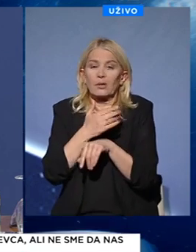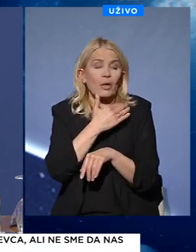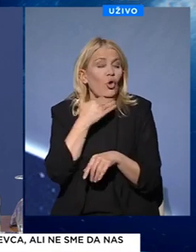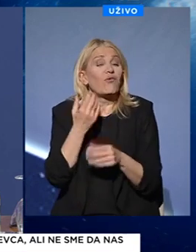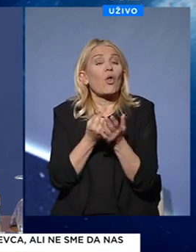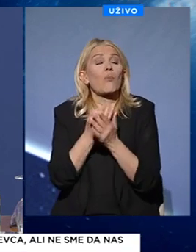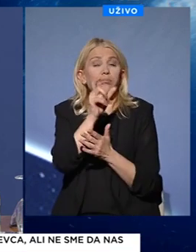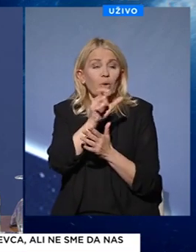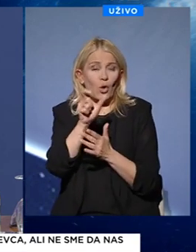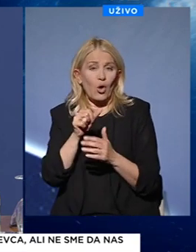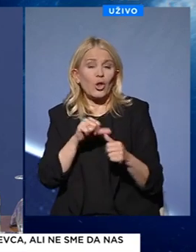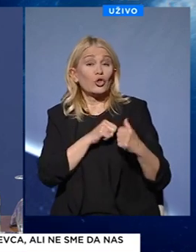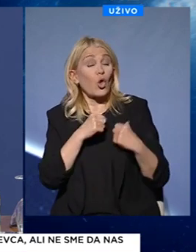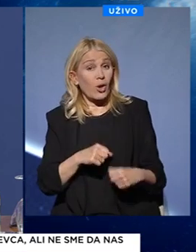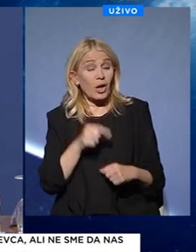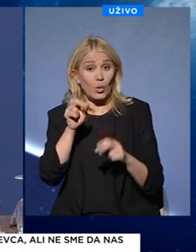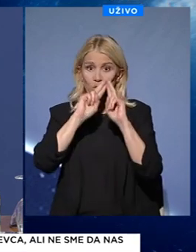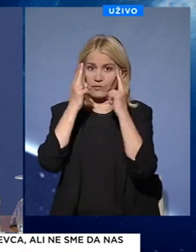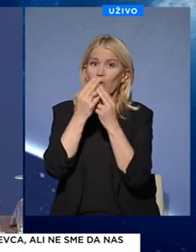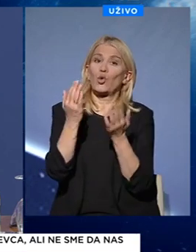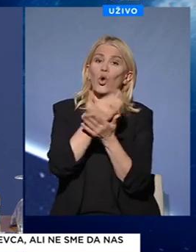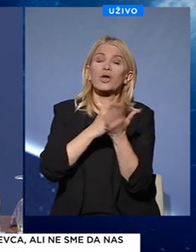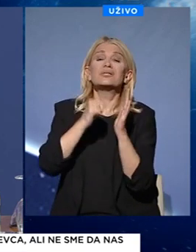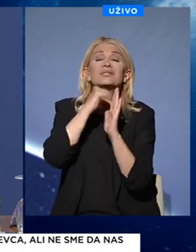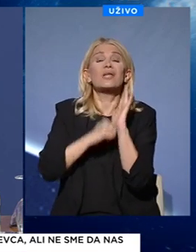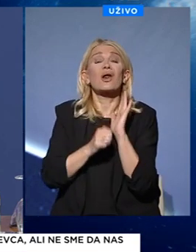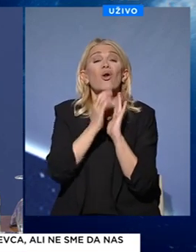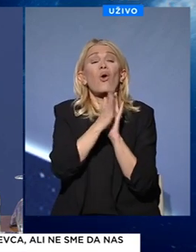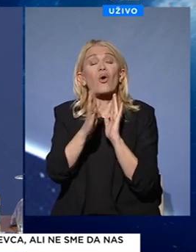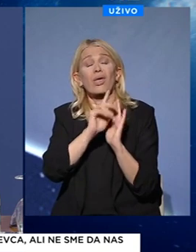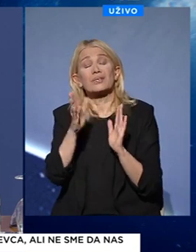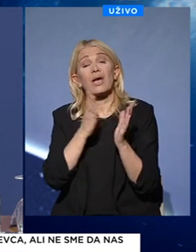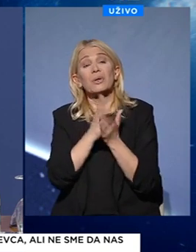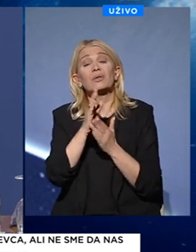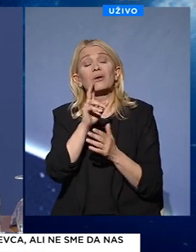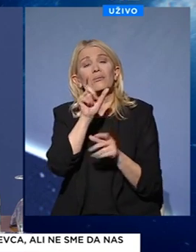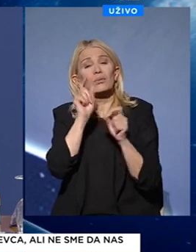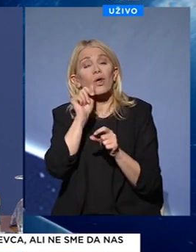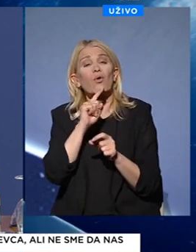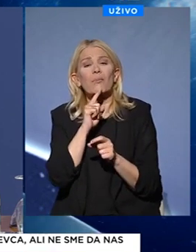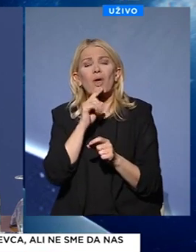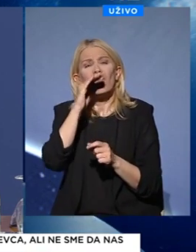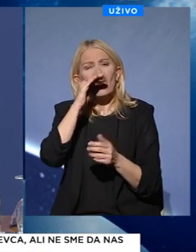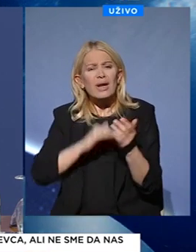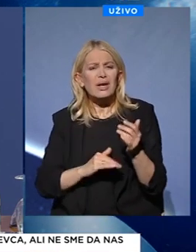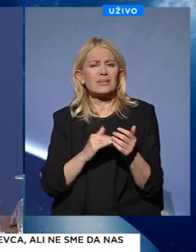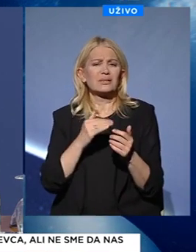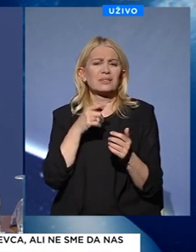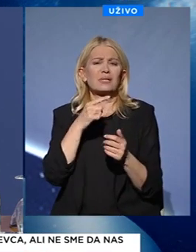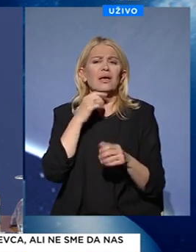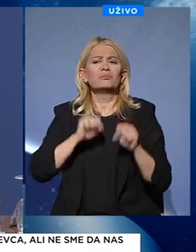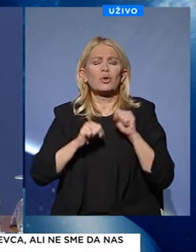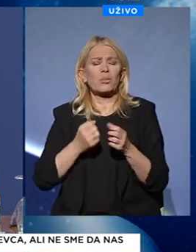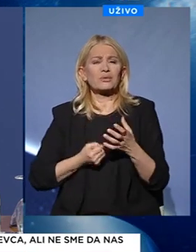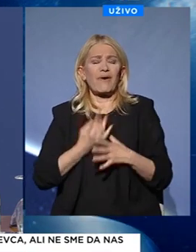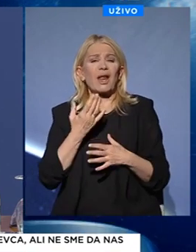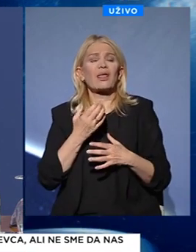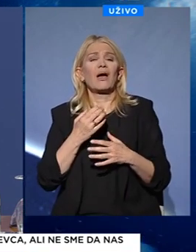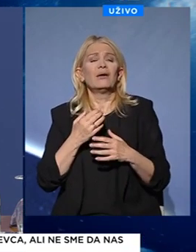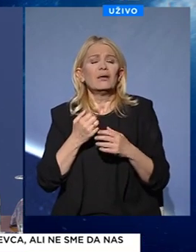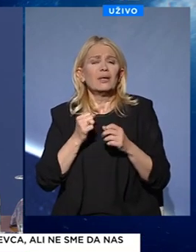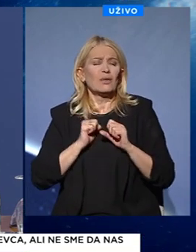broj donora. U svetu se ona koristi za strogo određene slučajeve, uglavnom za ljude koji imaju vrlo nizak sposobnost stvaranja antitela